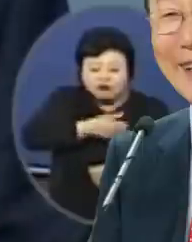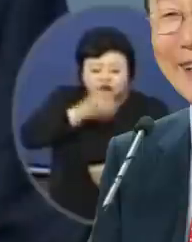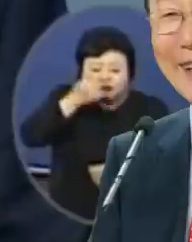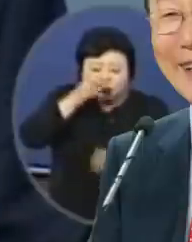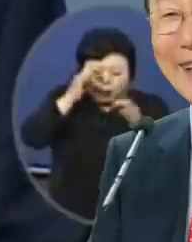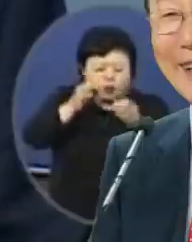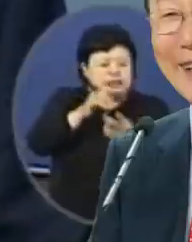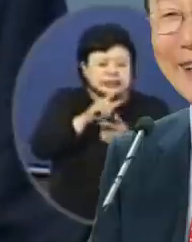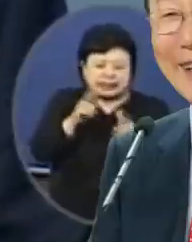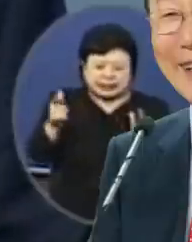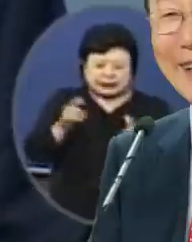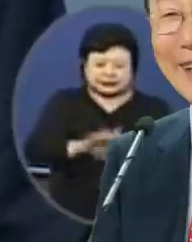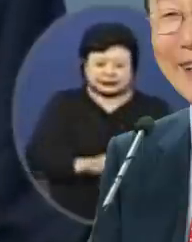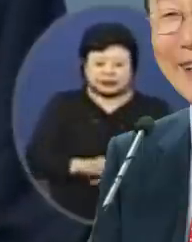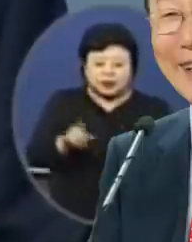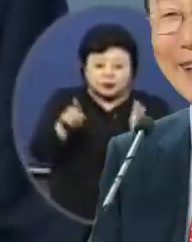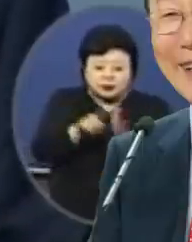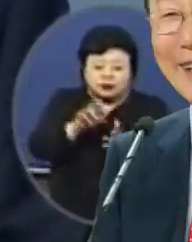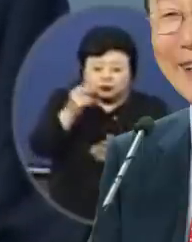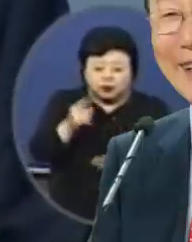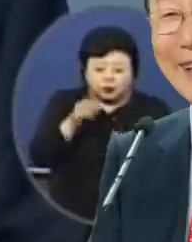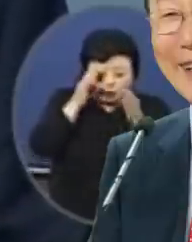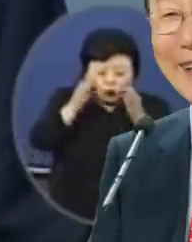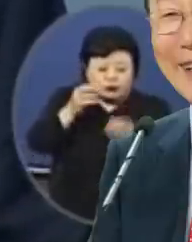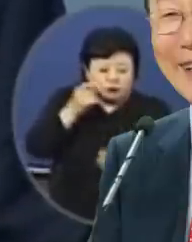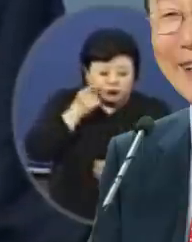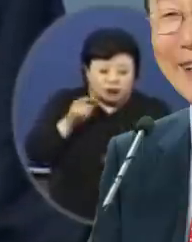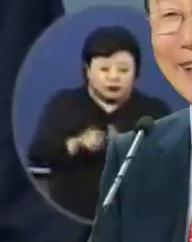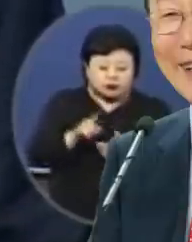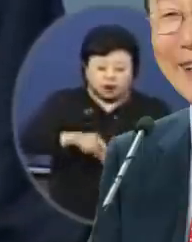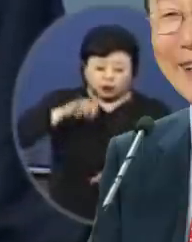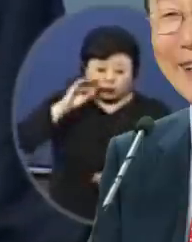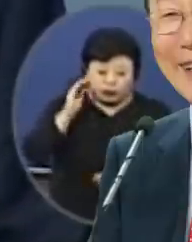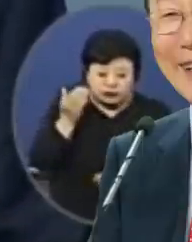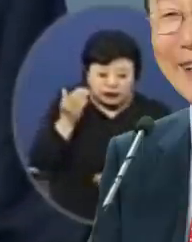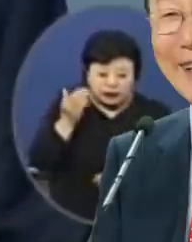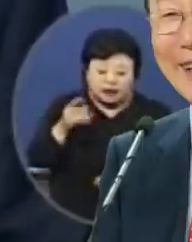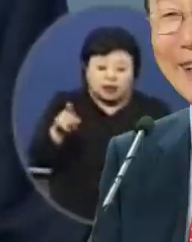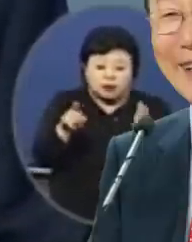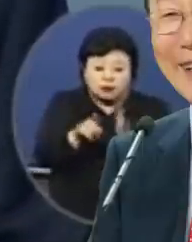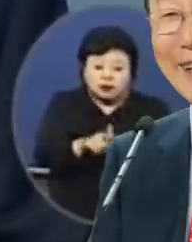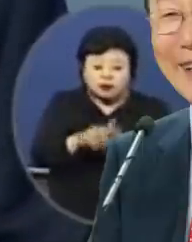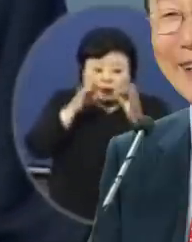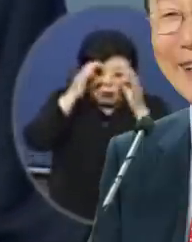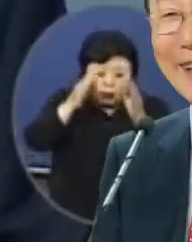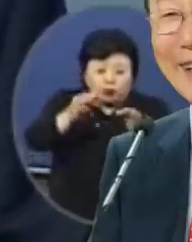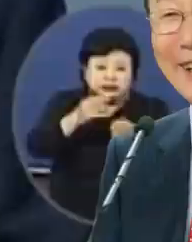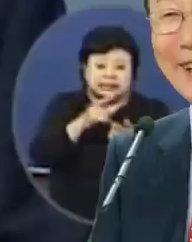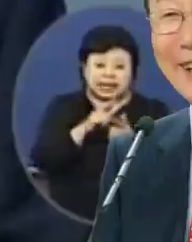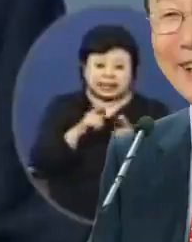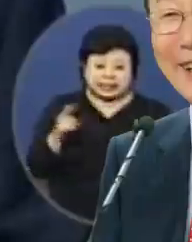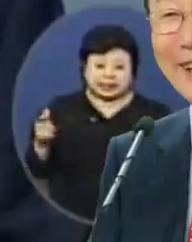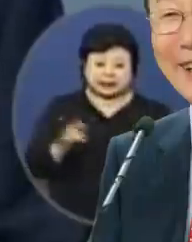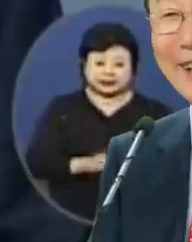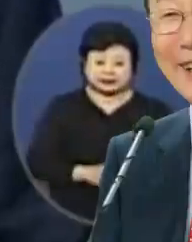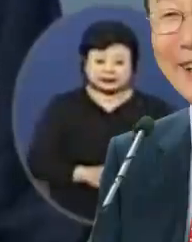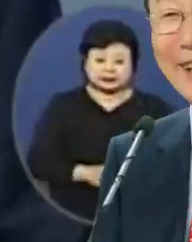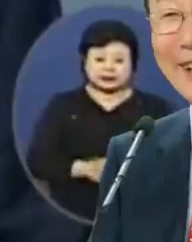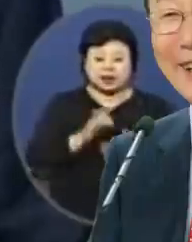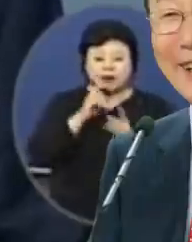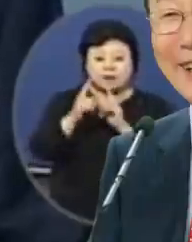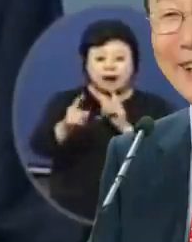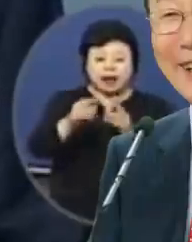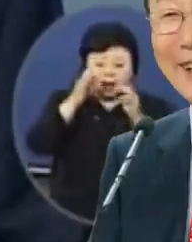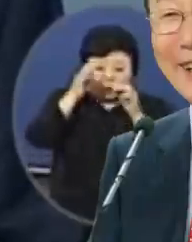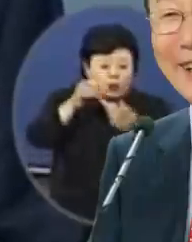안 보이는 것입니다. 믿음도 안 보입니다. 내 믿은 대로 될지어다 하지만 믿음이 보이는가 안 보입니다. 말도